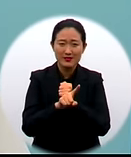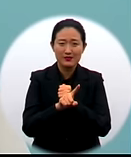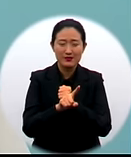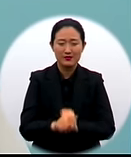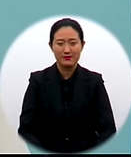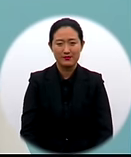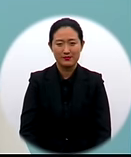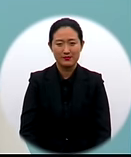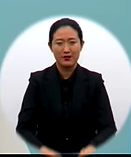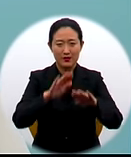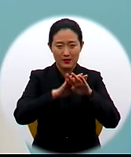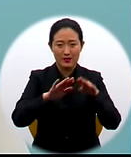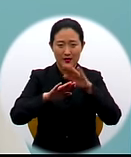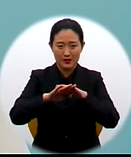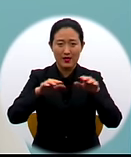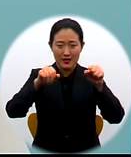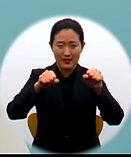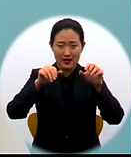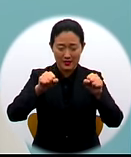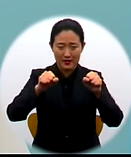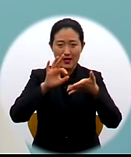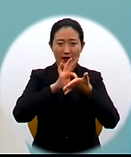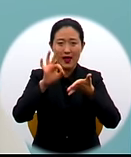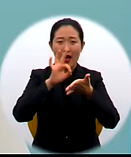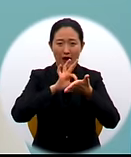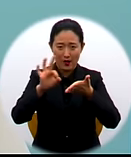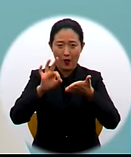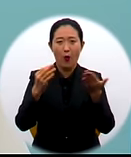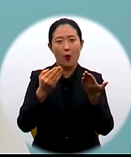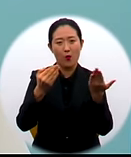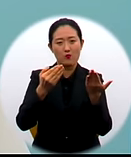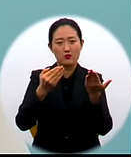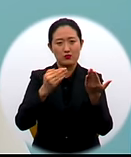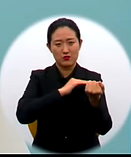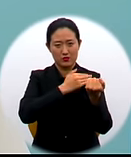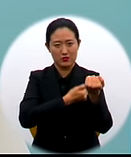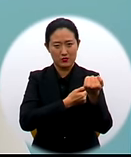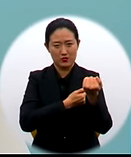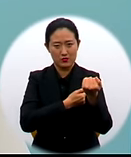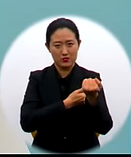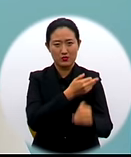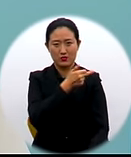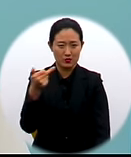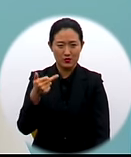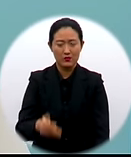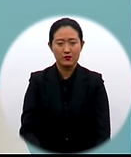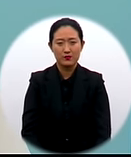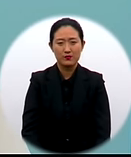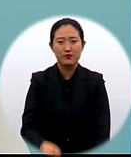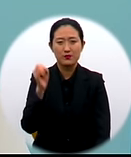물어봤더니 양손잡이 치과 의사의 업무 숙련도는 굉장히 높아질 수밖에 없다는 거예요. 양쪽에서 할수